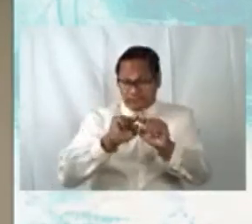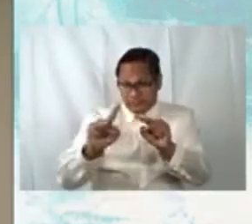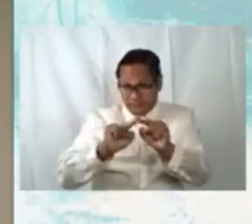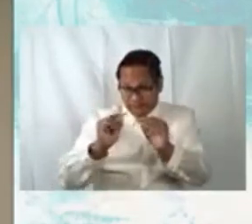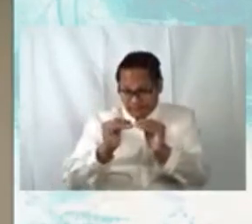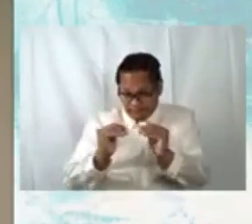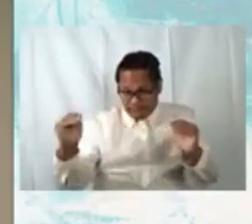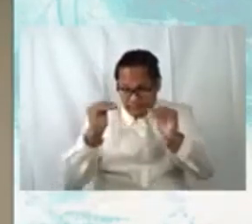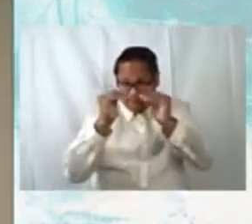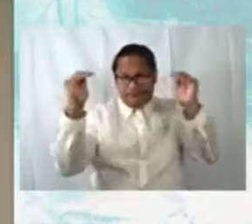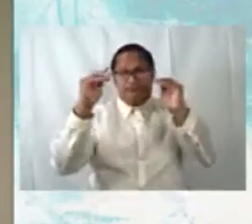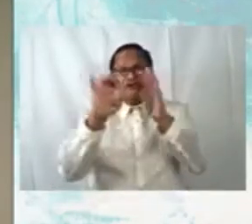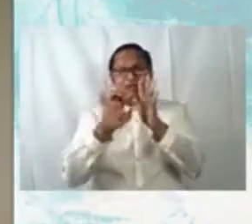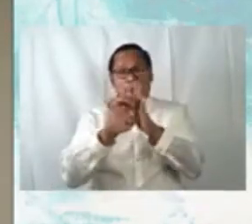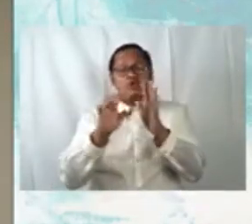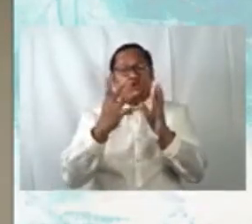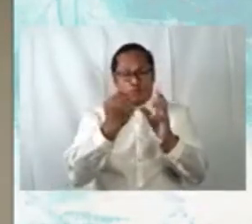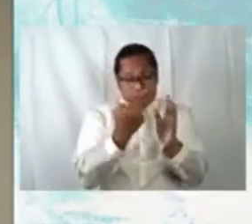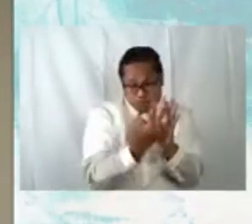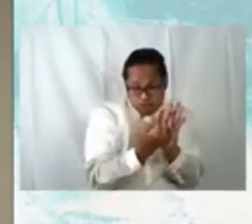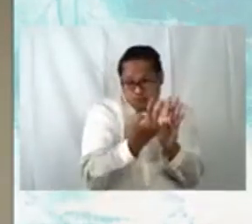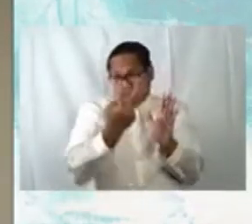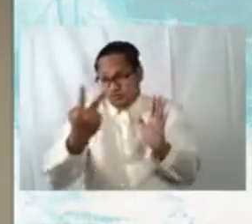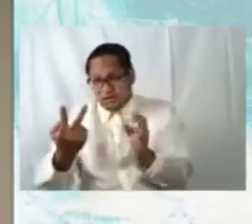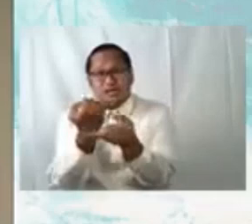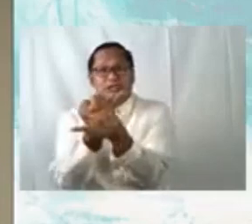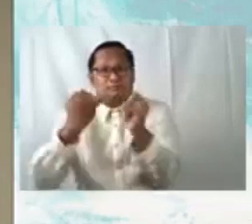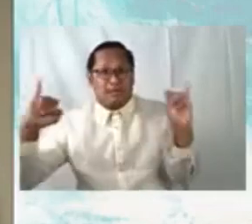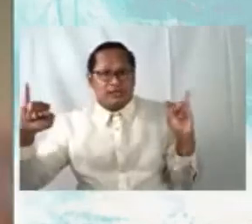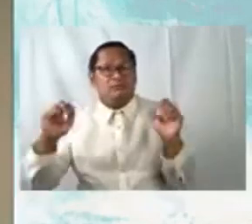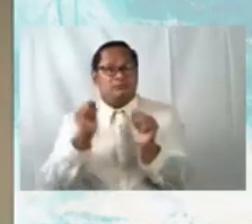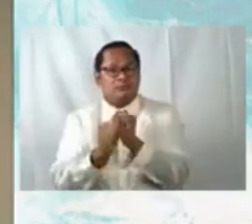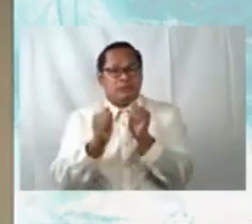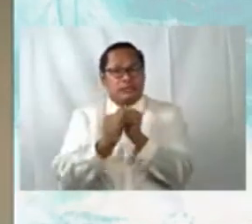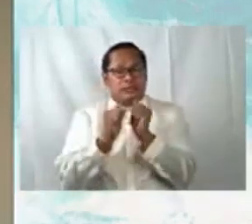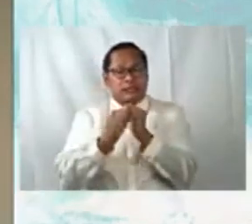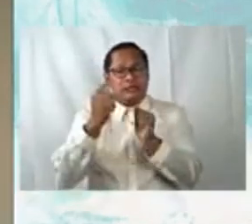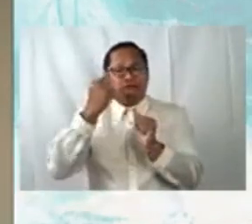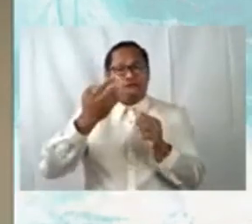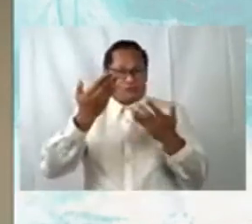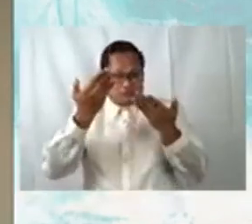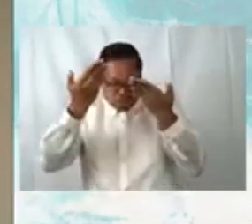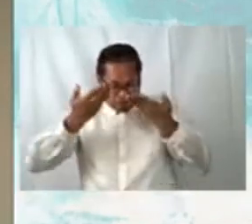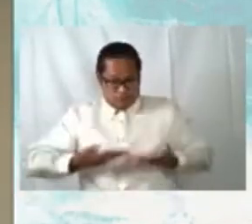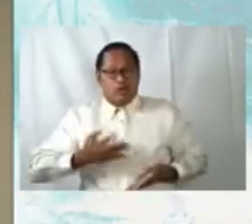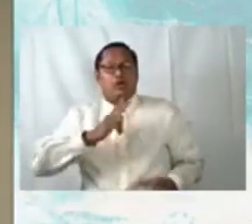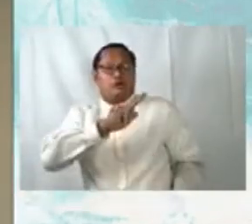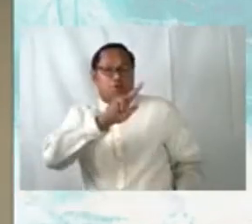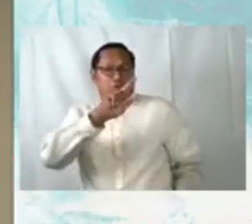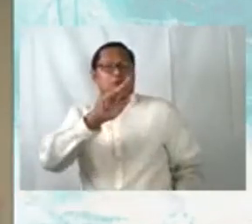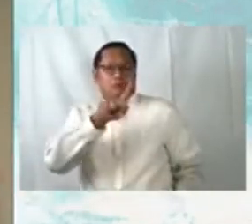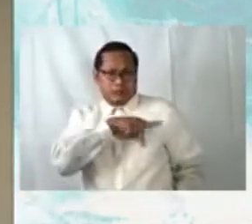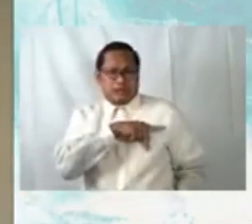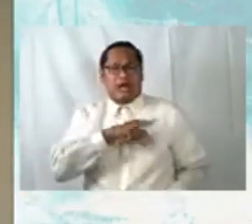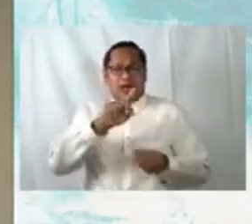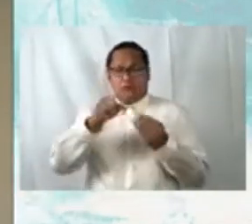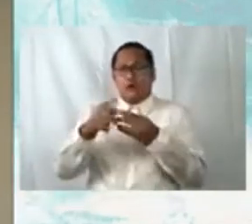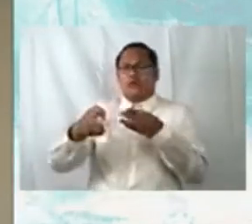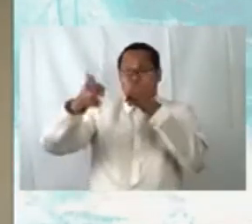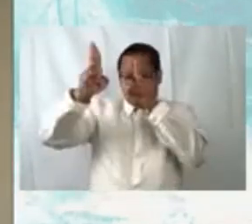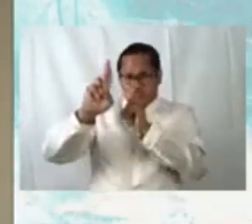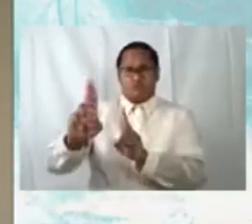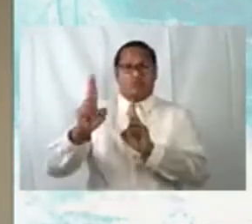nagsarili. Sapagkat ang pagsasarili ay may kinalaman sa pagkakaroon ng dangal. Pagiging maginoo.